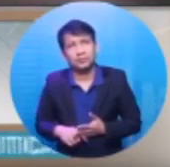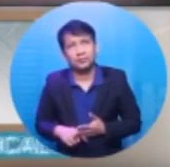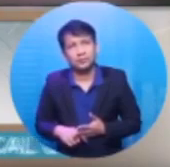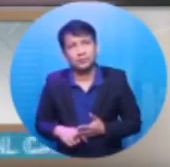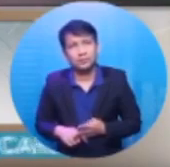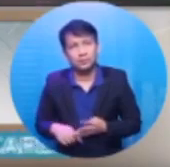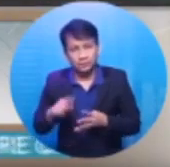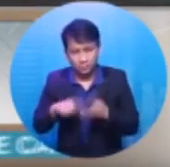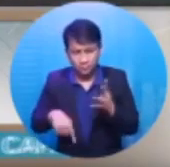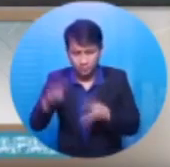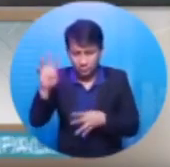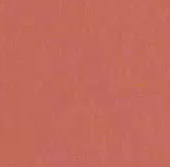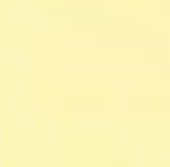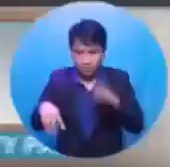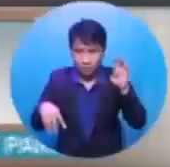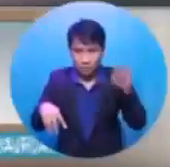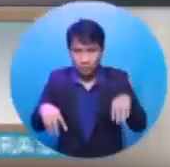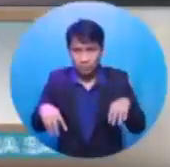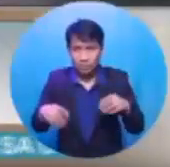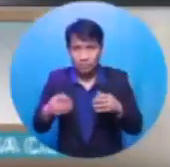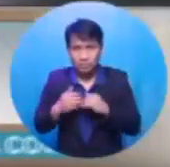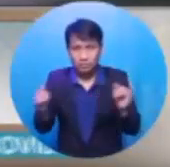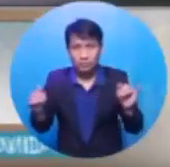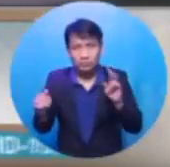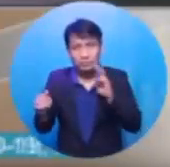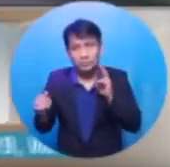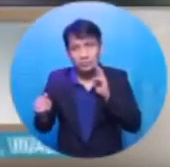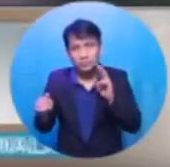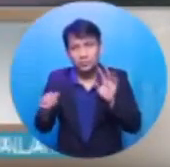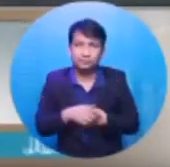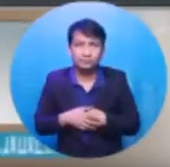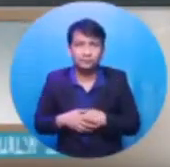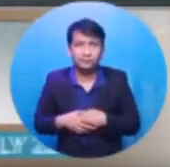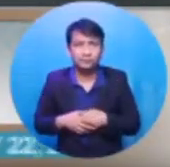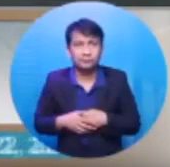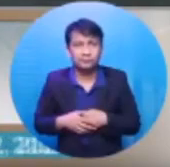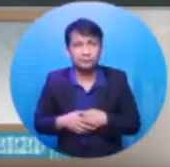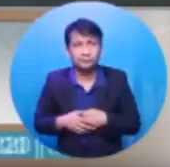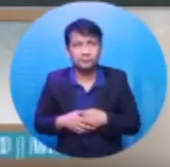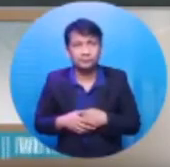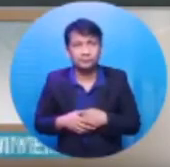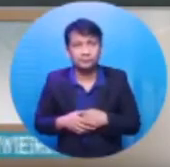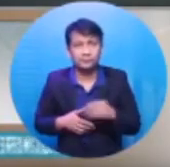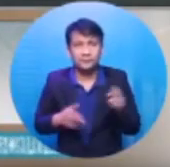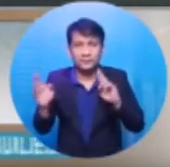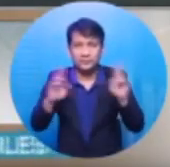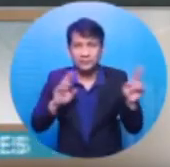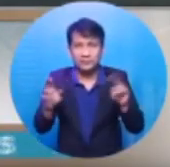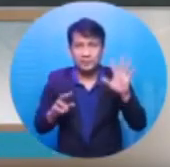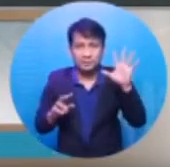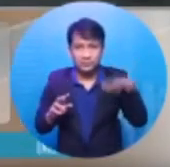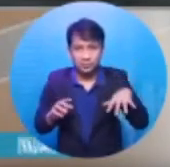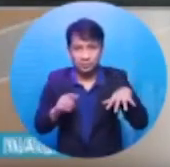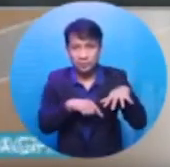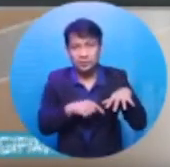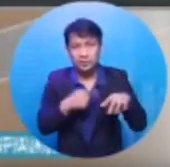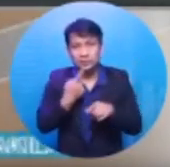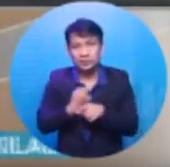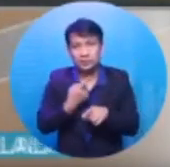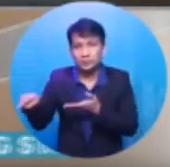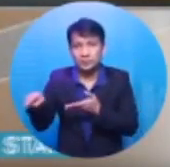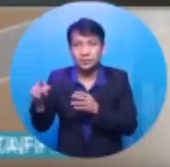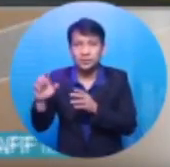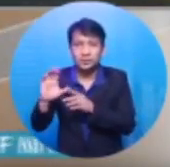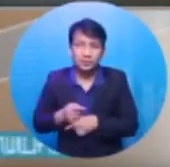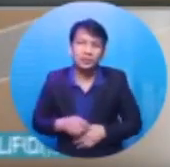4 kayo. So, 4,000, pakiready mo na. Ito naman, Villadares family. Ma'am, okay, pakiready na po yung 5,000. Ibabayad